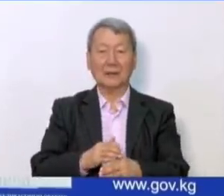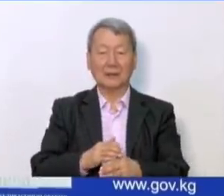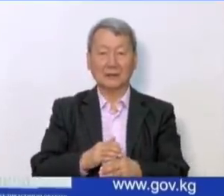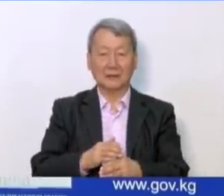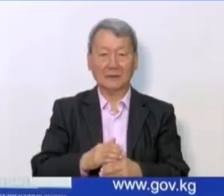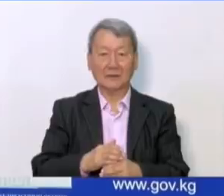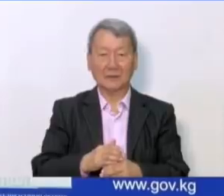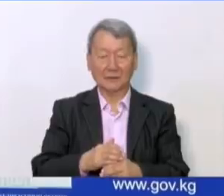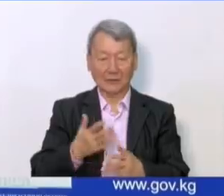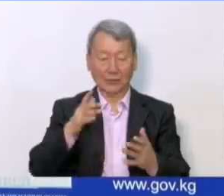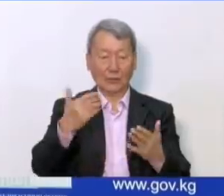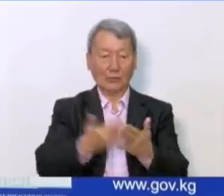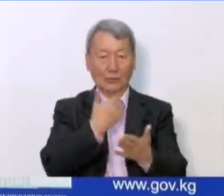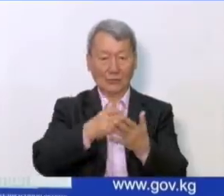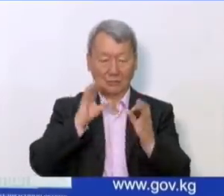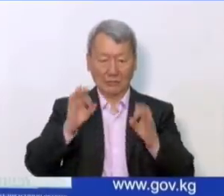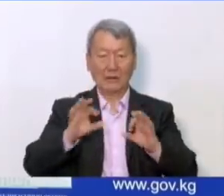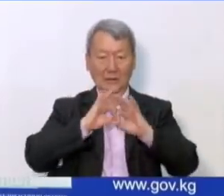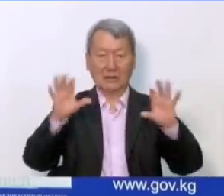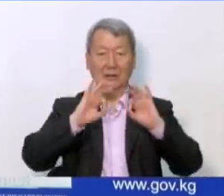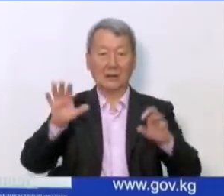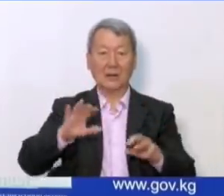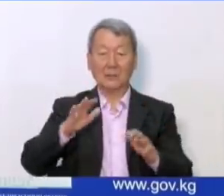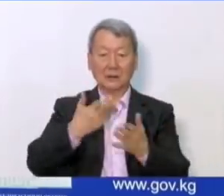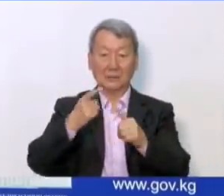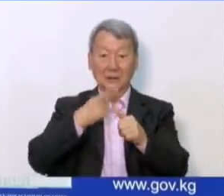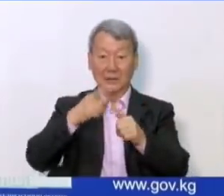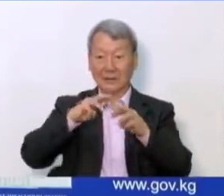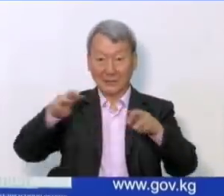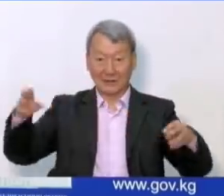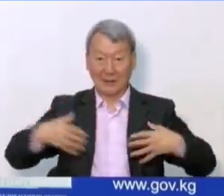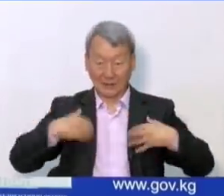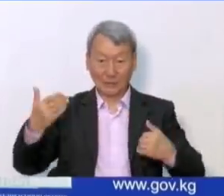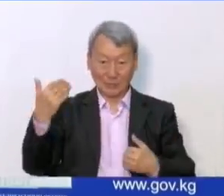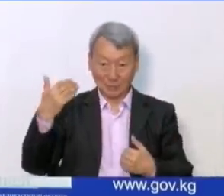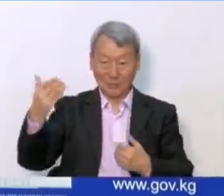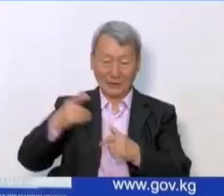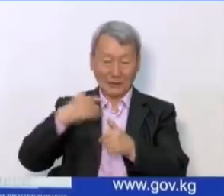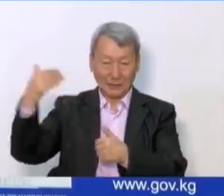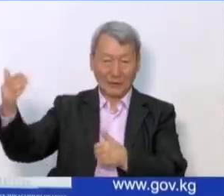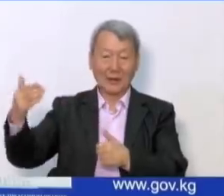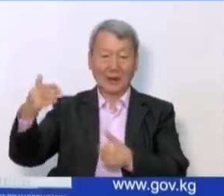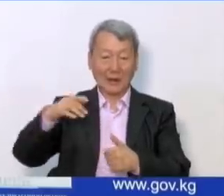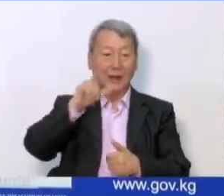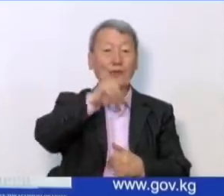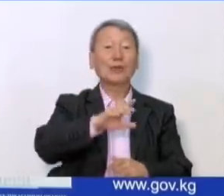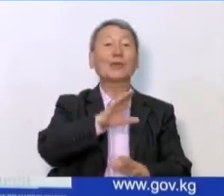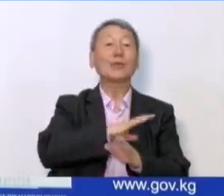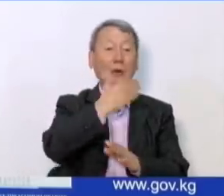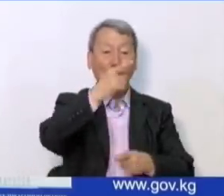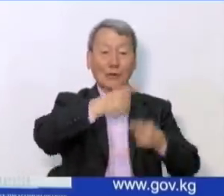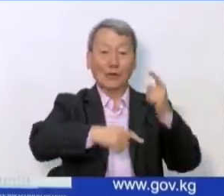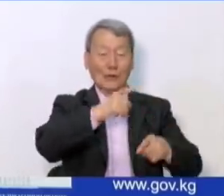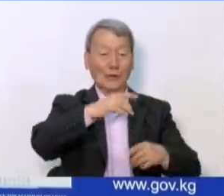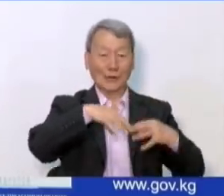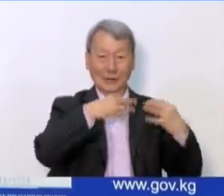капалуу маалымат берге туура келип атат. Саламаттык сактоо министрлиги ушу бизден каза болуп калган бейтаптын